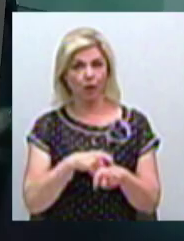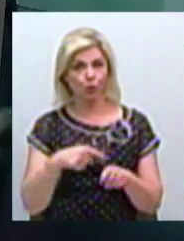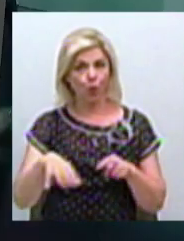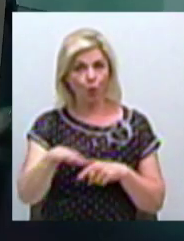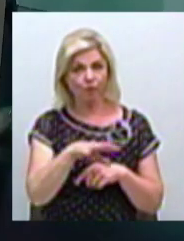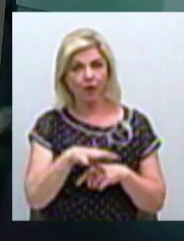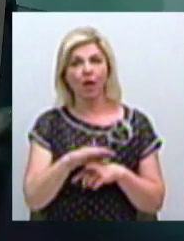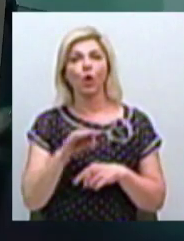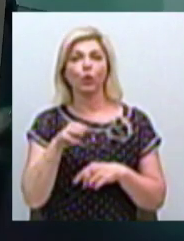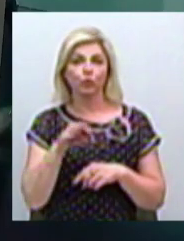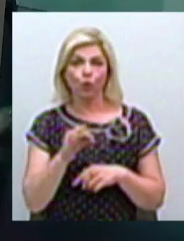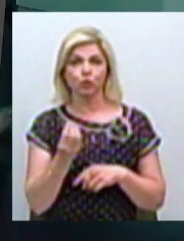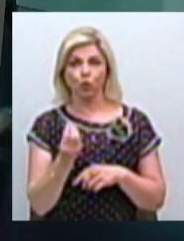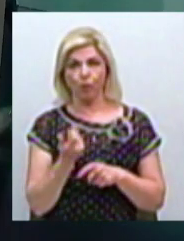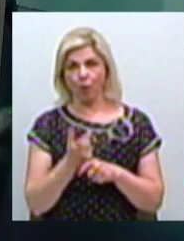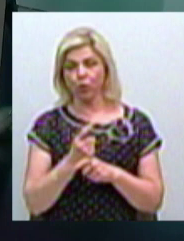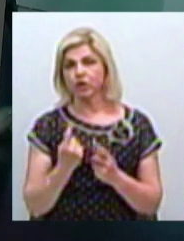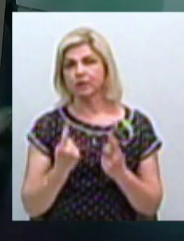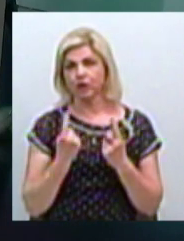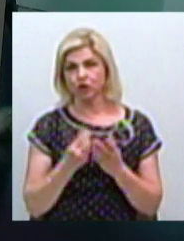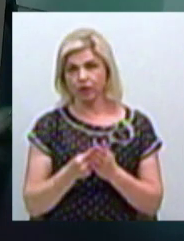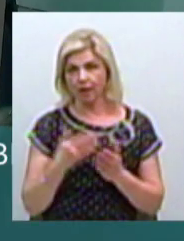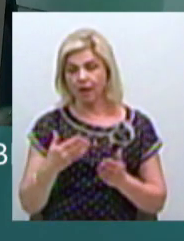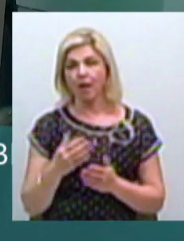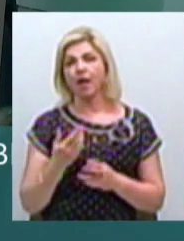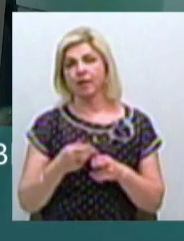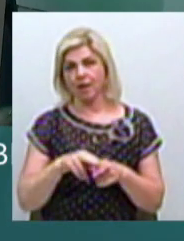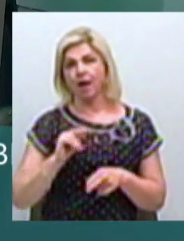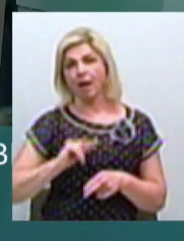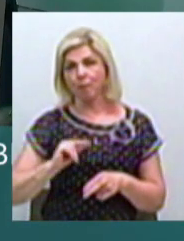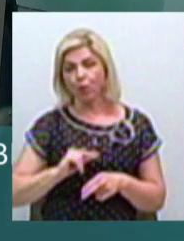то стоимость очень значительная этих работ, и